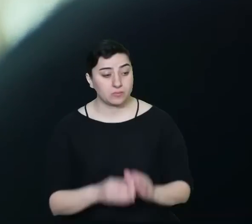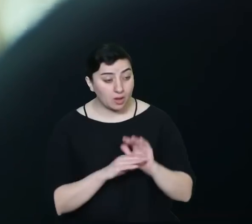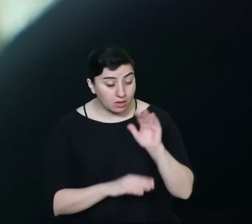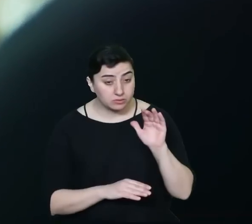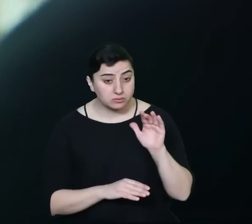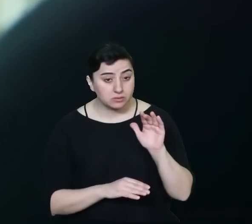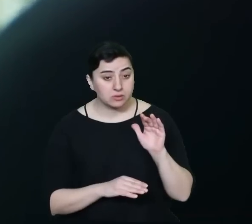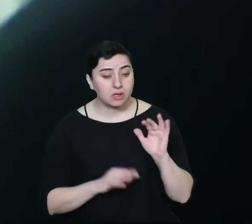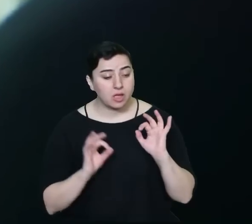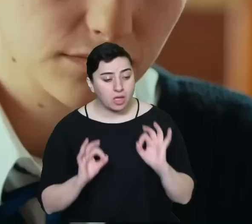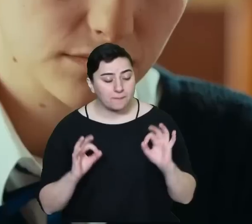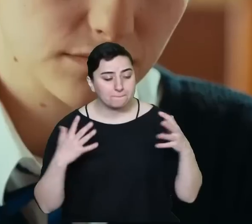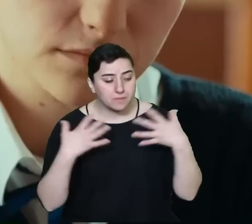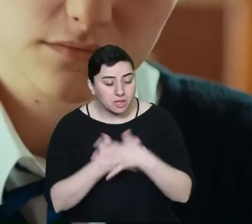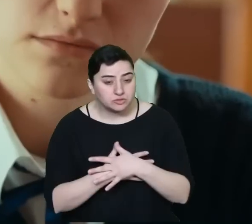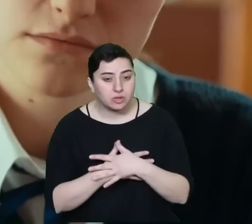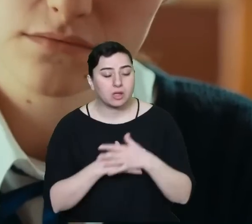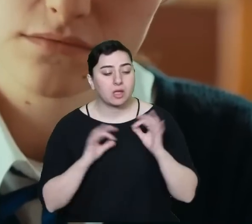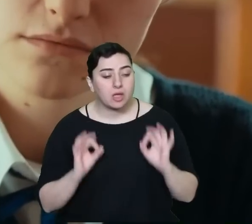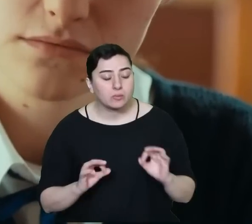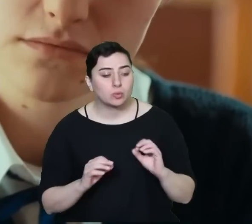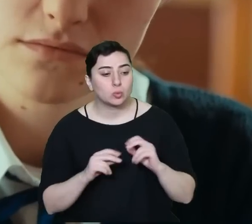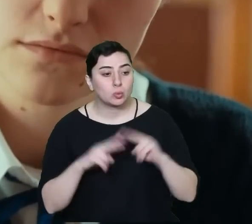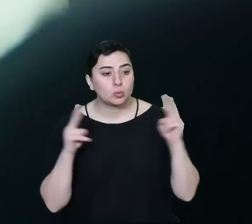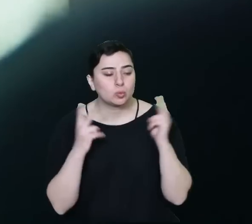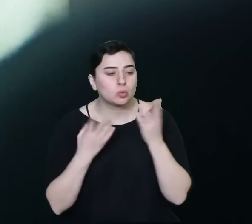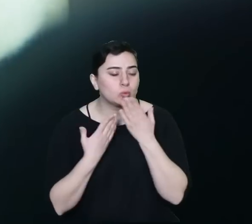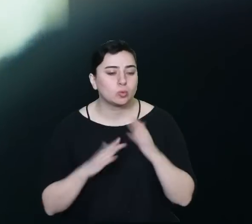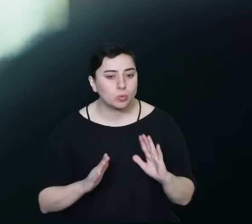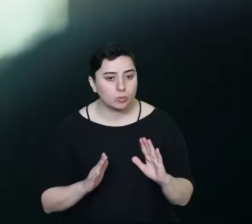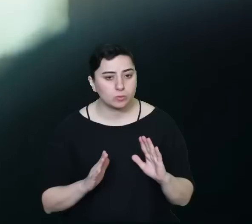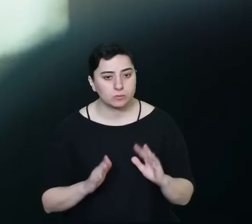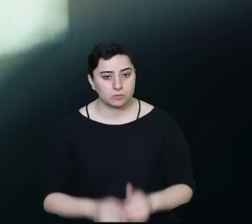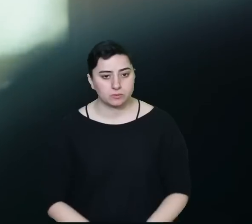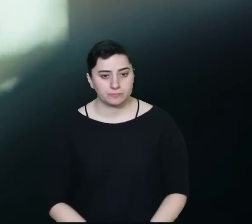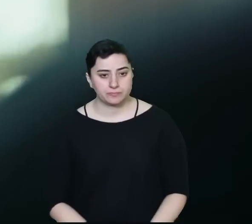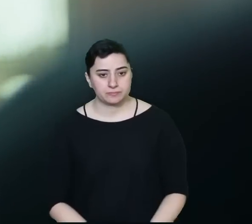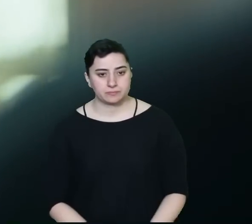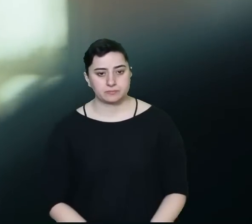Hayat ne hep gece ne de hep gündüzdür kızım.